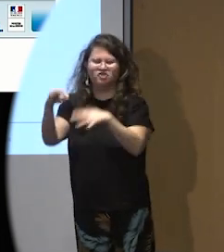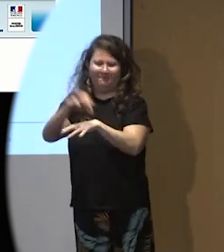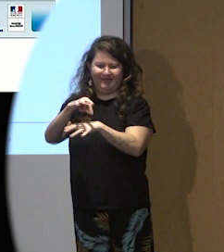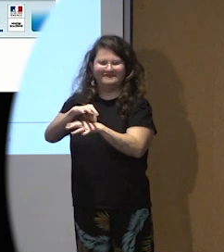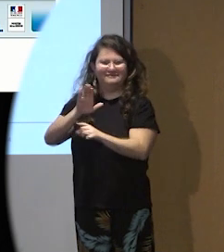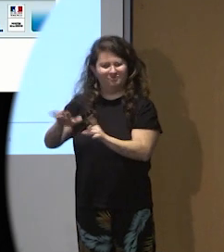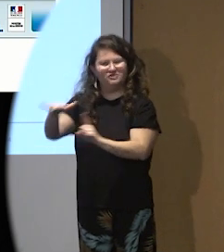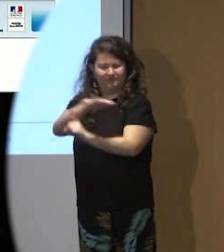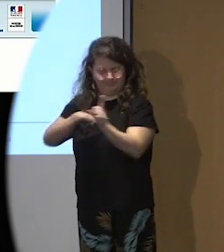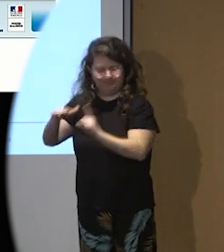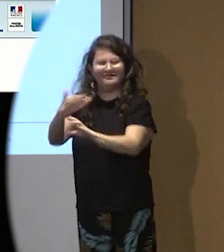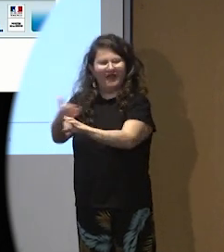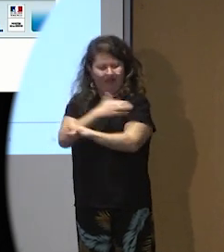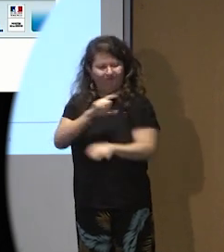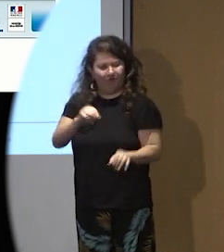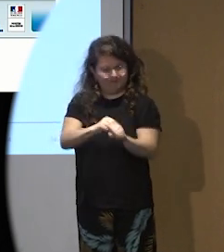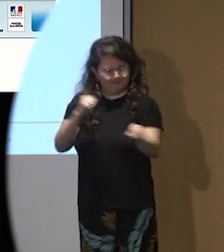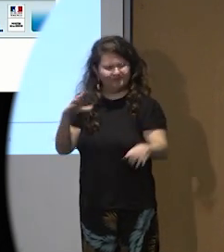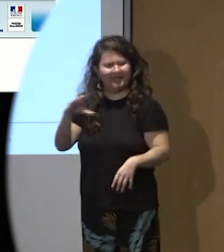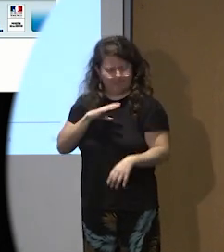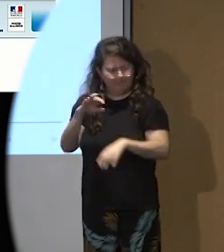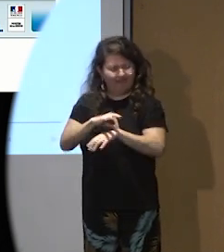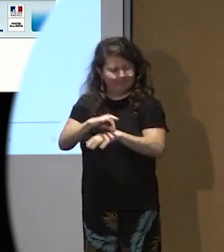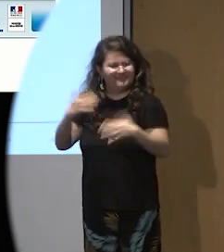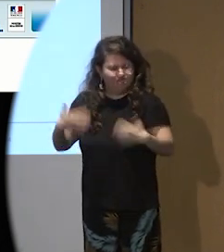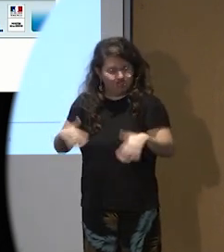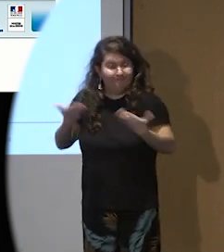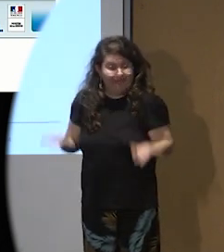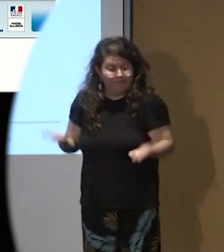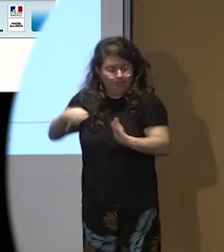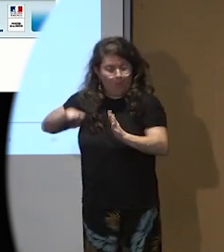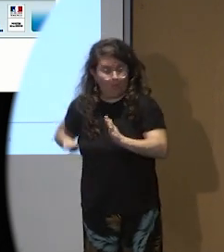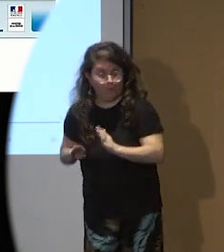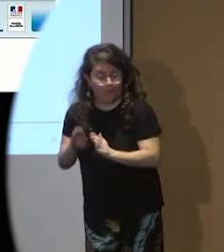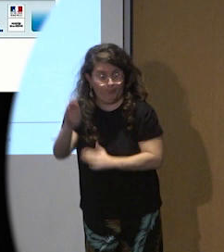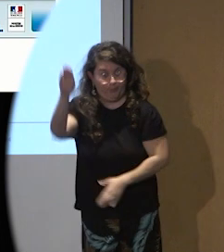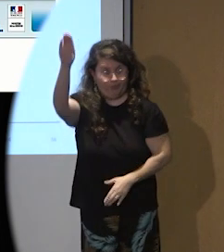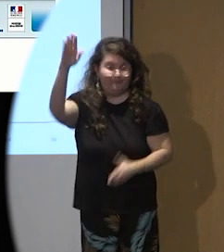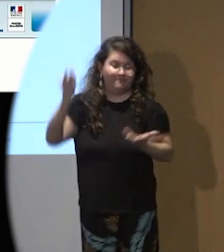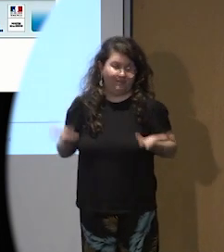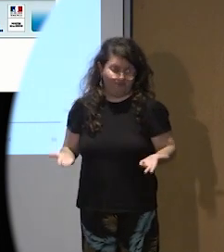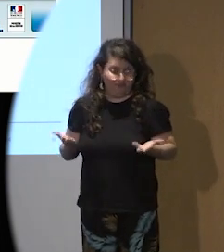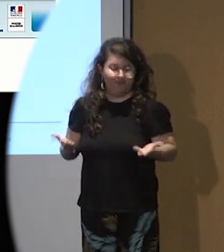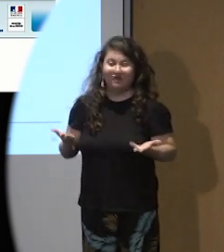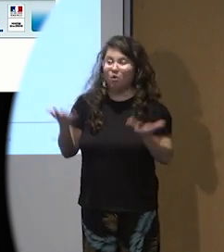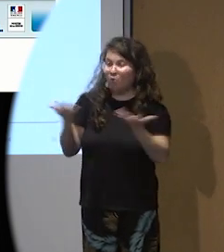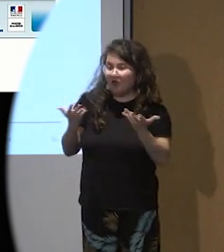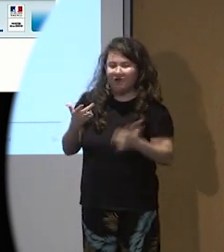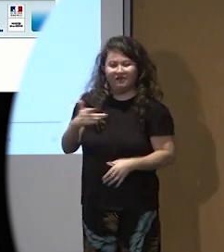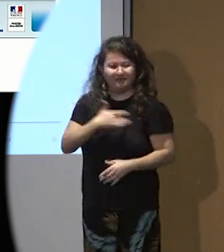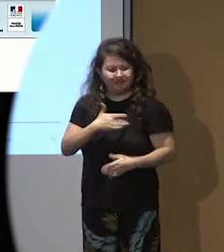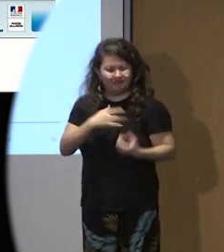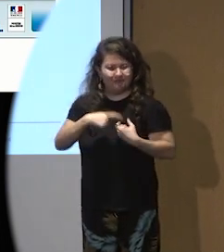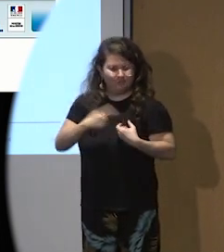bien avant le XXe siècle et elles sont en augmentation en flèche. Voilà. Elles correspondent aux maladies cardiovasculaires, les